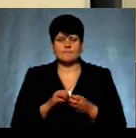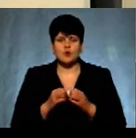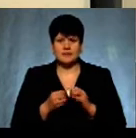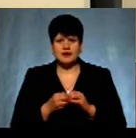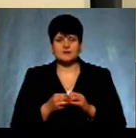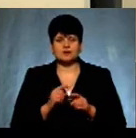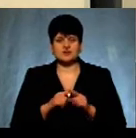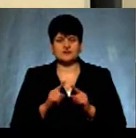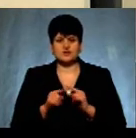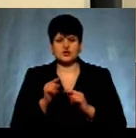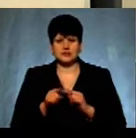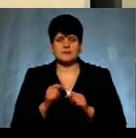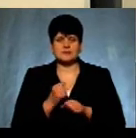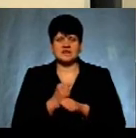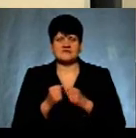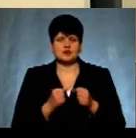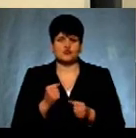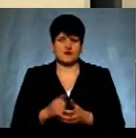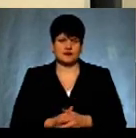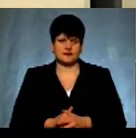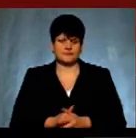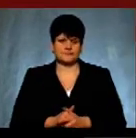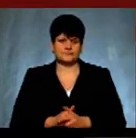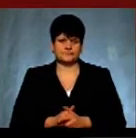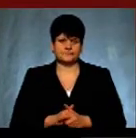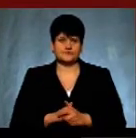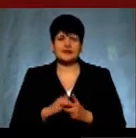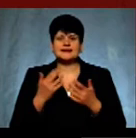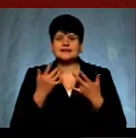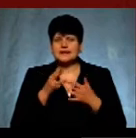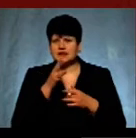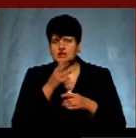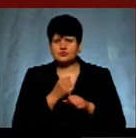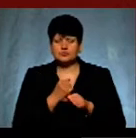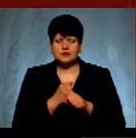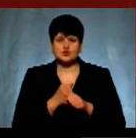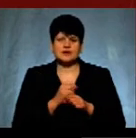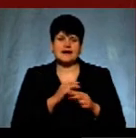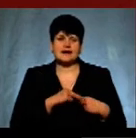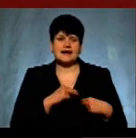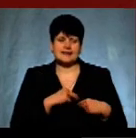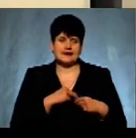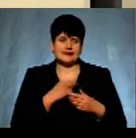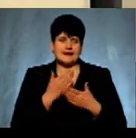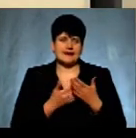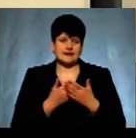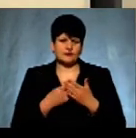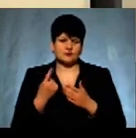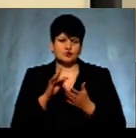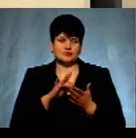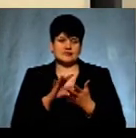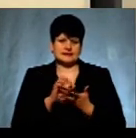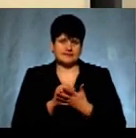щоб пришвидшити її працевлаштування. Скільки часу вже безпосередньо працюють кар'єрні радники при обласному центрі зайнятості? Ну,